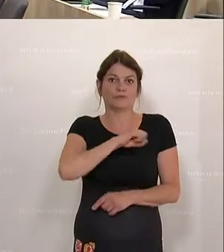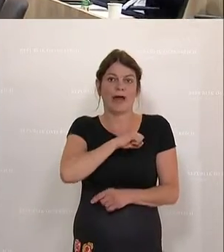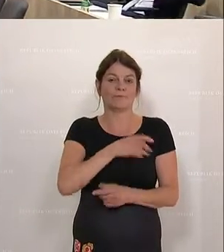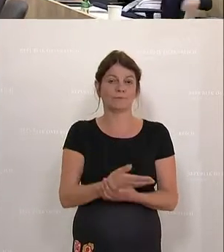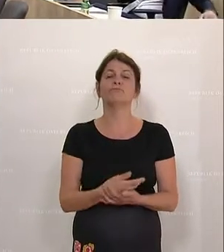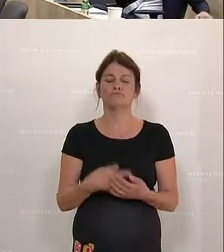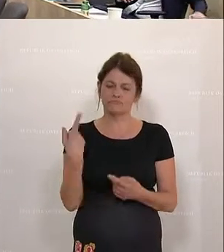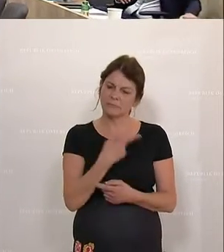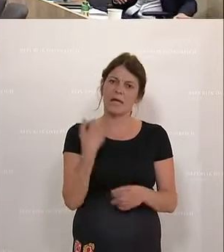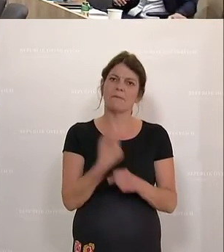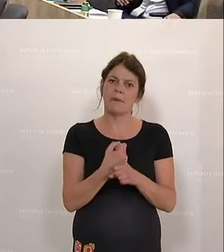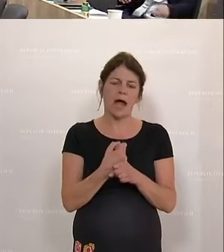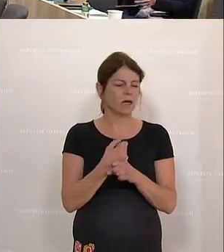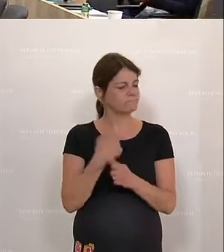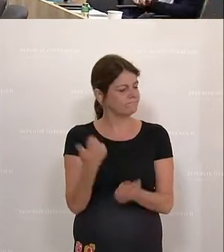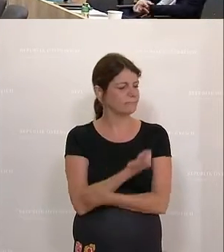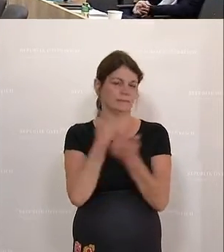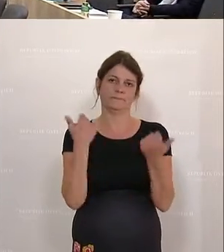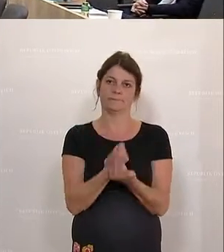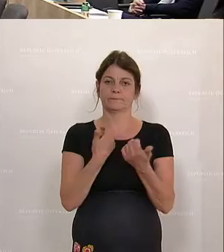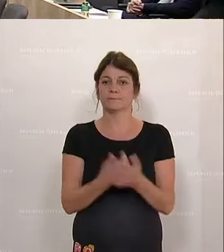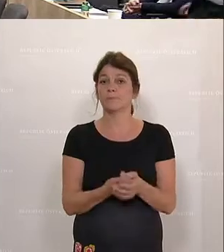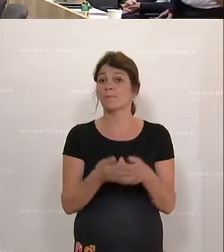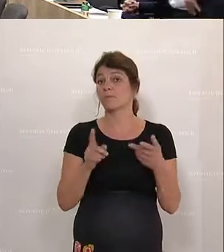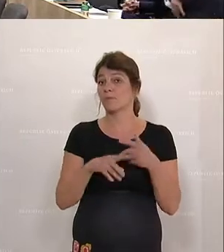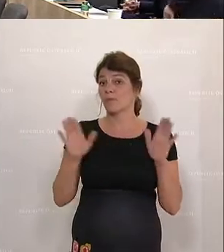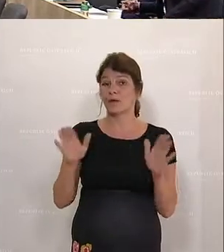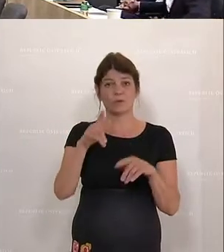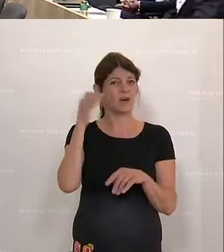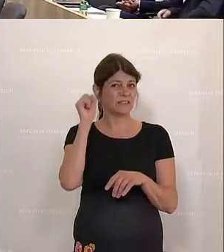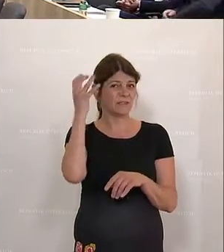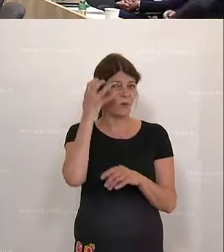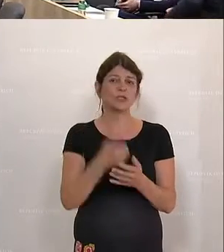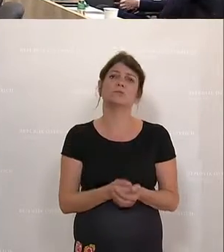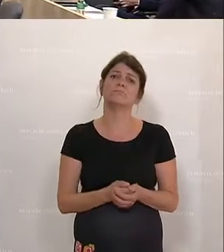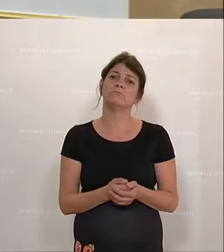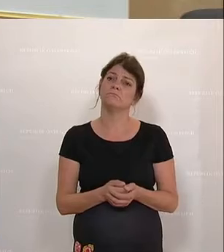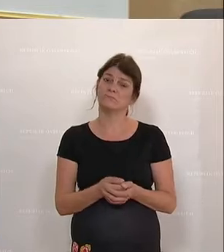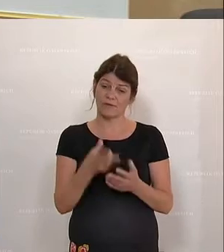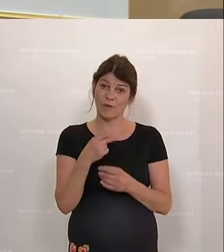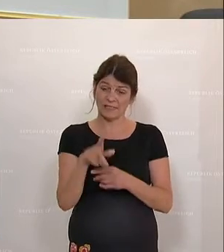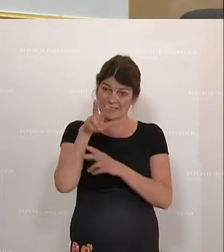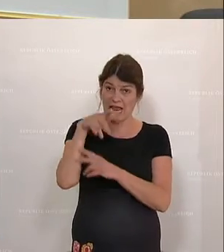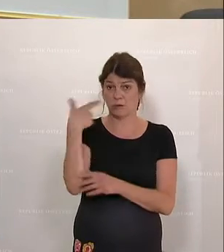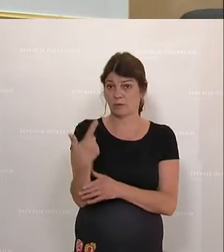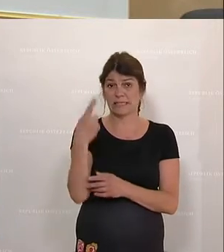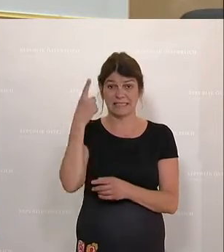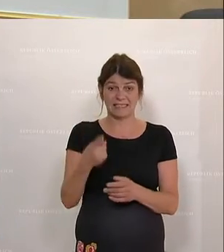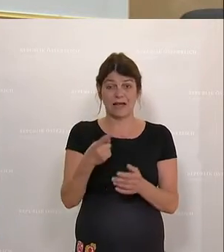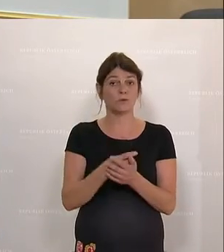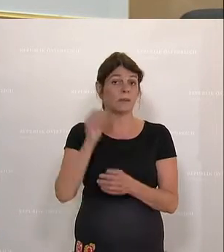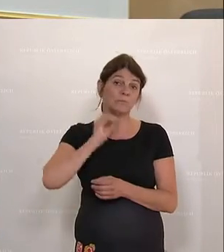tun das mit Bravour. Und nur damit Sie sich vorstellen können, von diesen